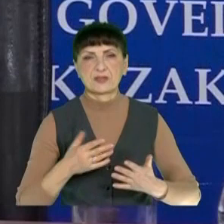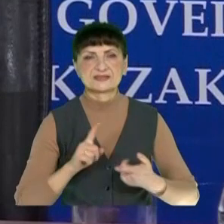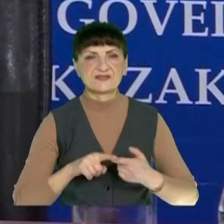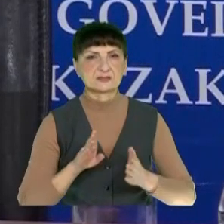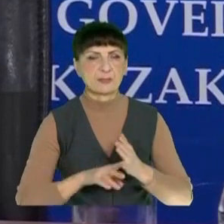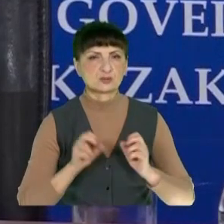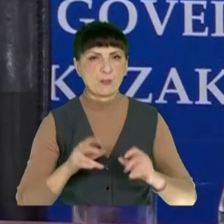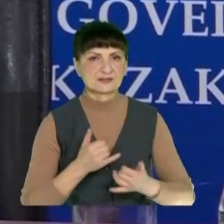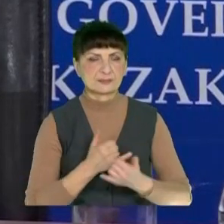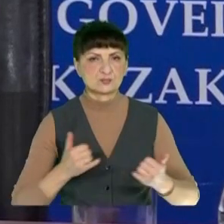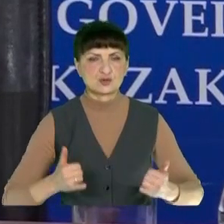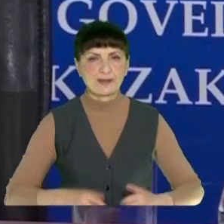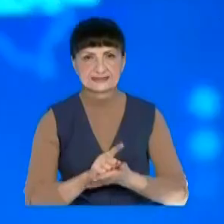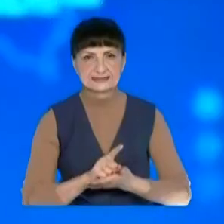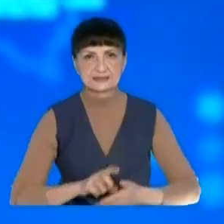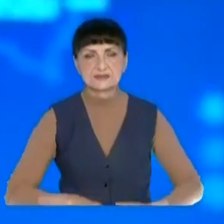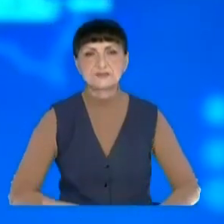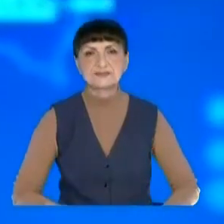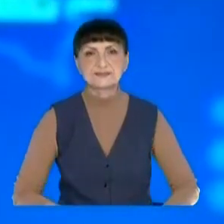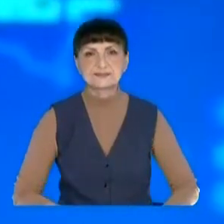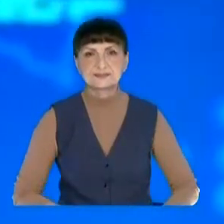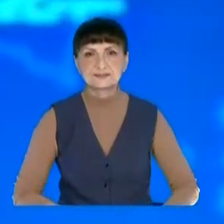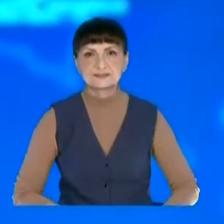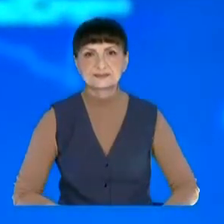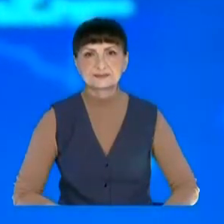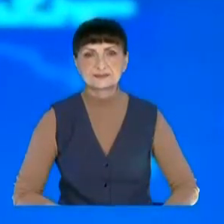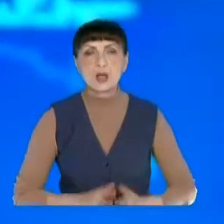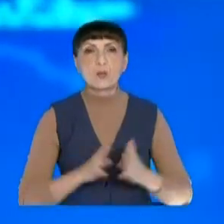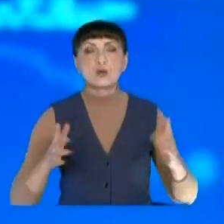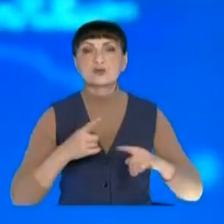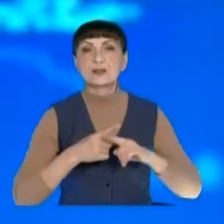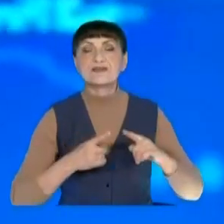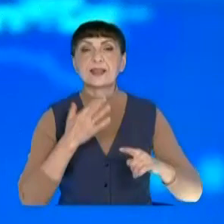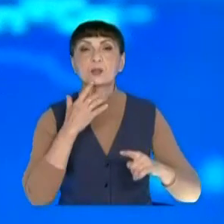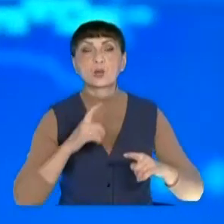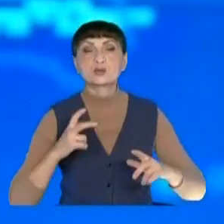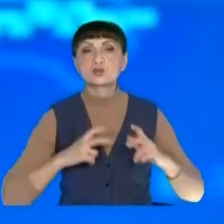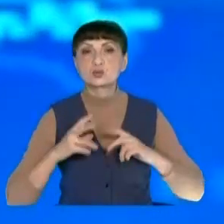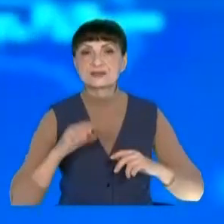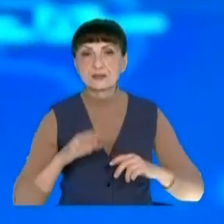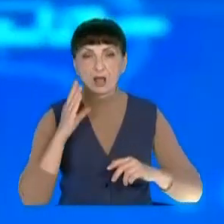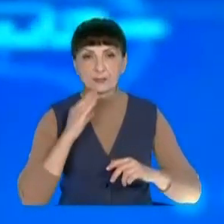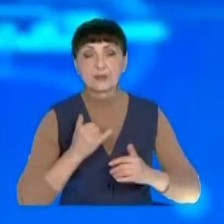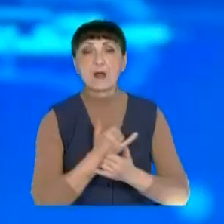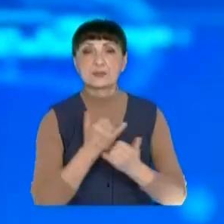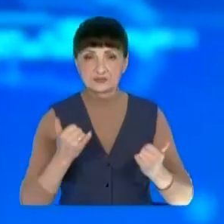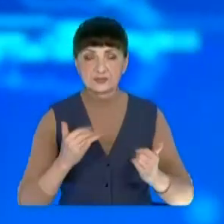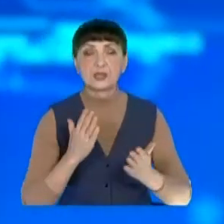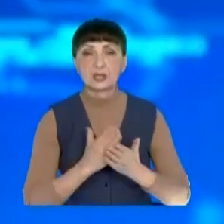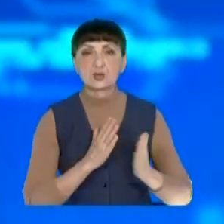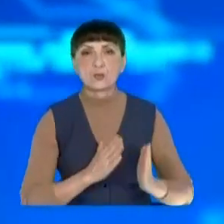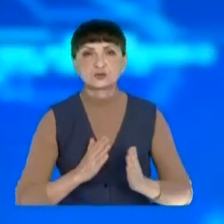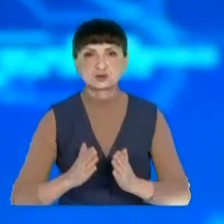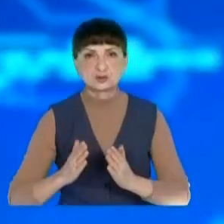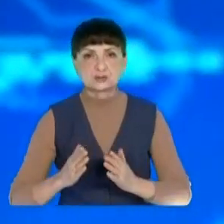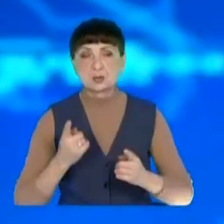по обеспечению безопасности. Между тем, больше половины иногородних студентов Алматы обеспечены местами в общежитиях.